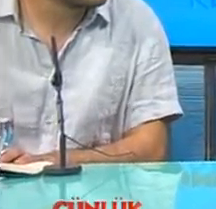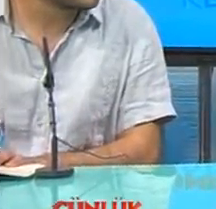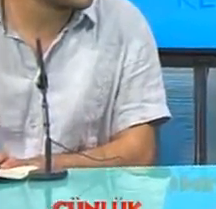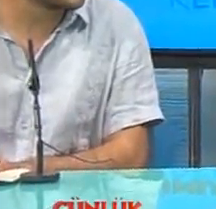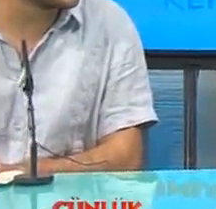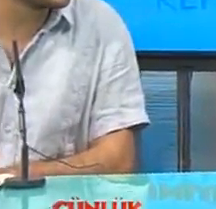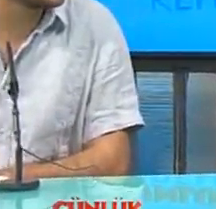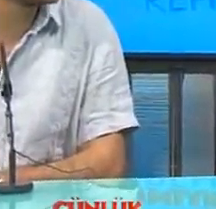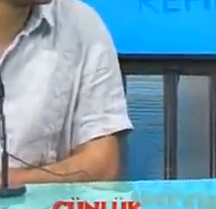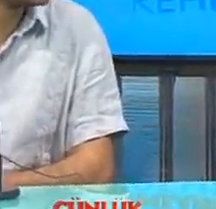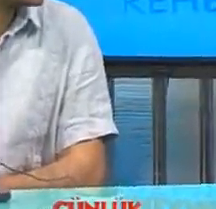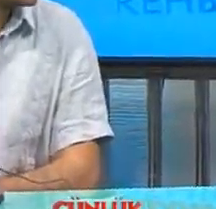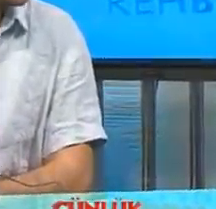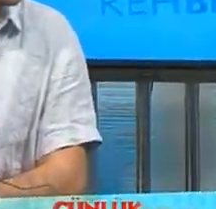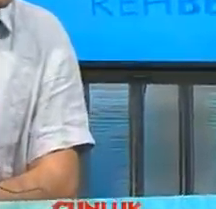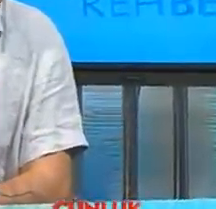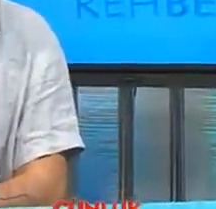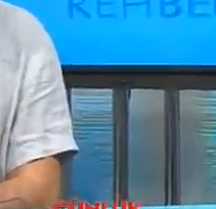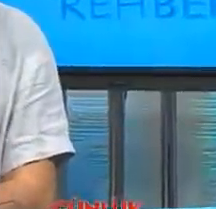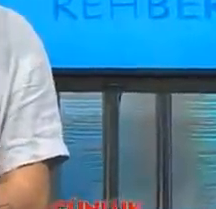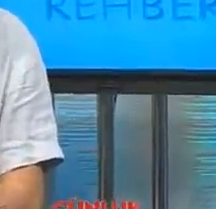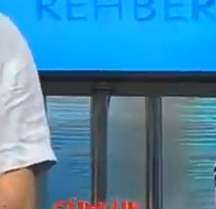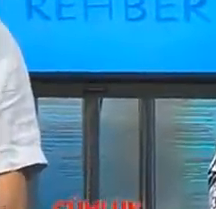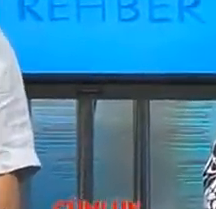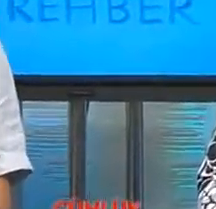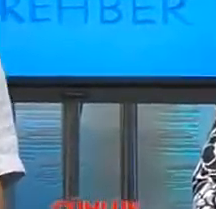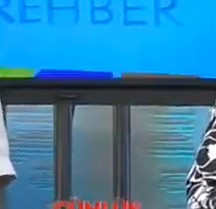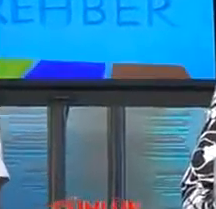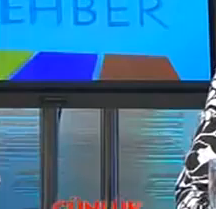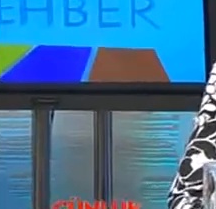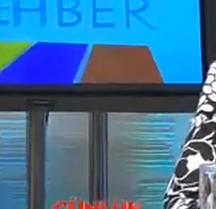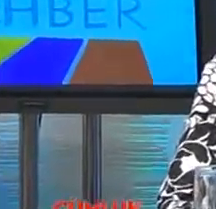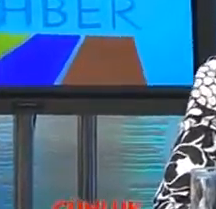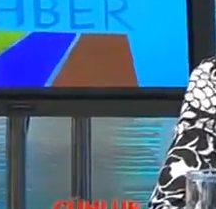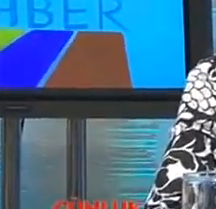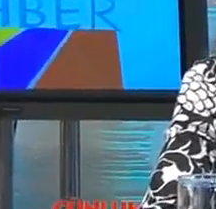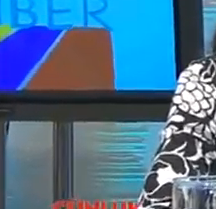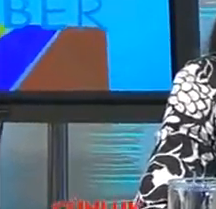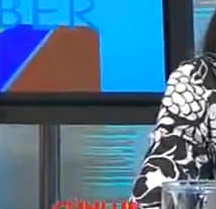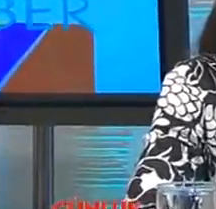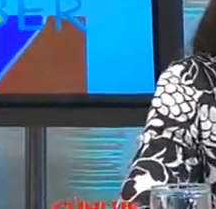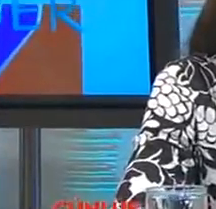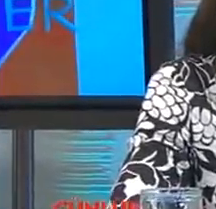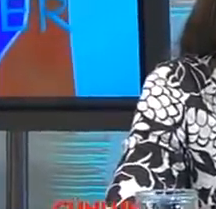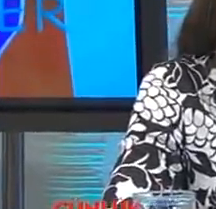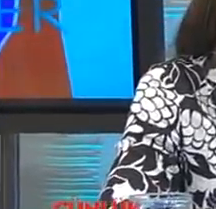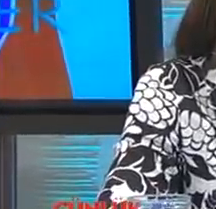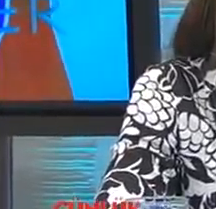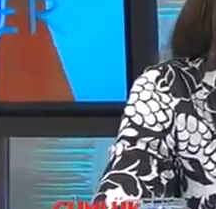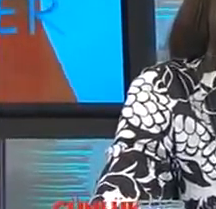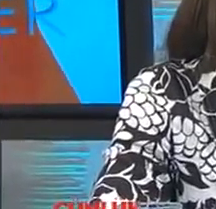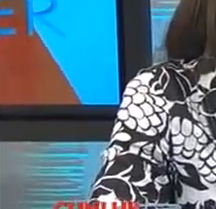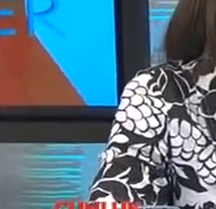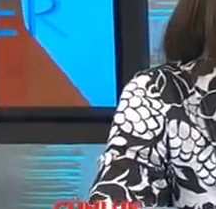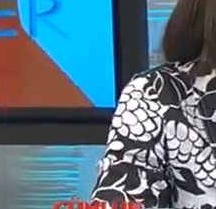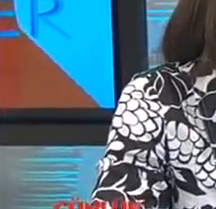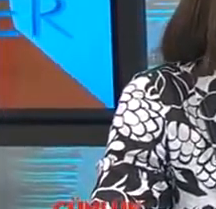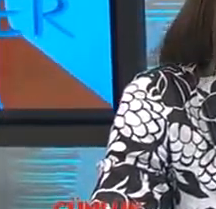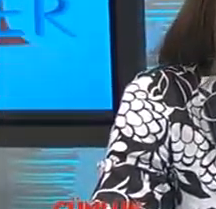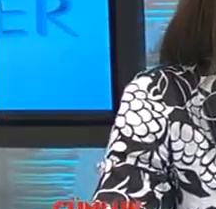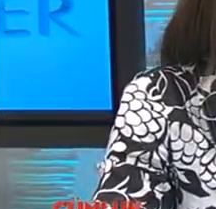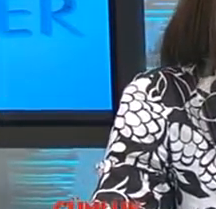You're welcome anytime. It's an important question. I cannot answer it at the moment, but I can think of